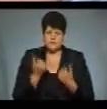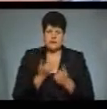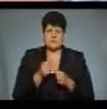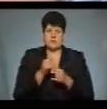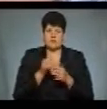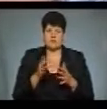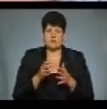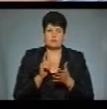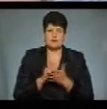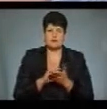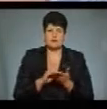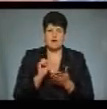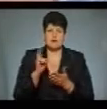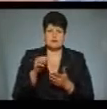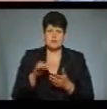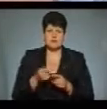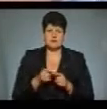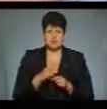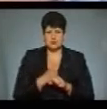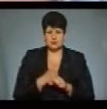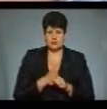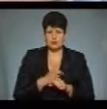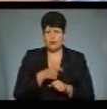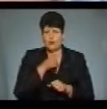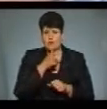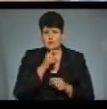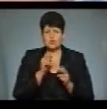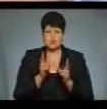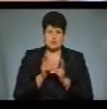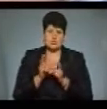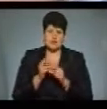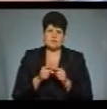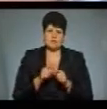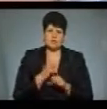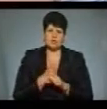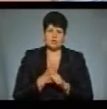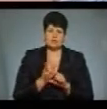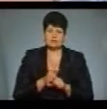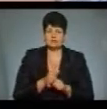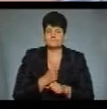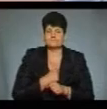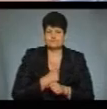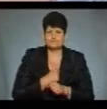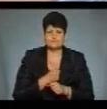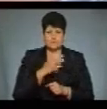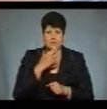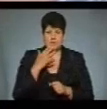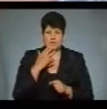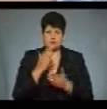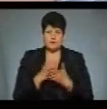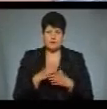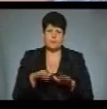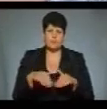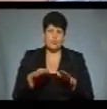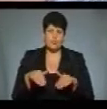повинні складати акти на такі роботи. Олівець вже зустрічається в цих роботах, і дуже прикро, що багато робіт є порожніми, бланки